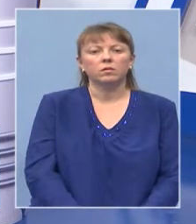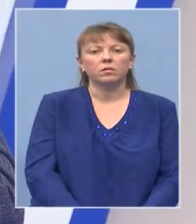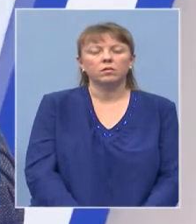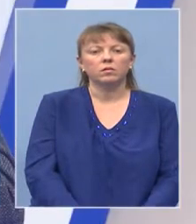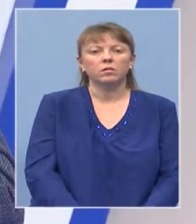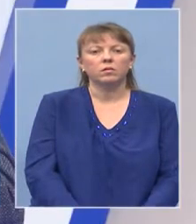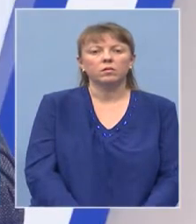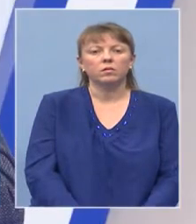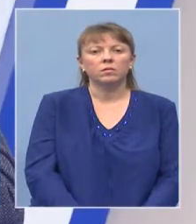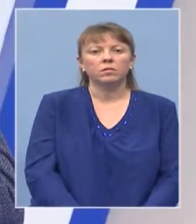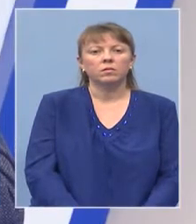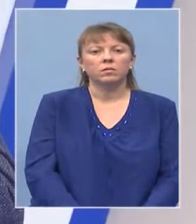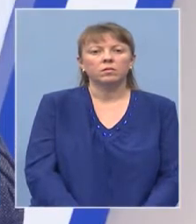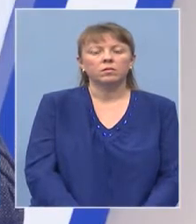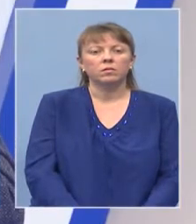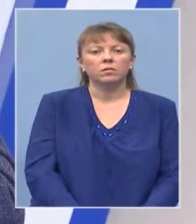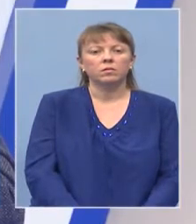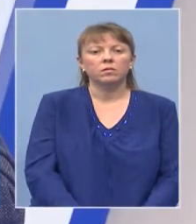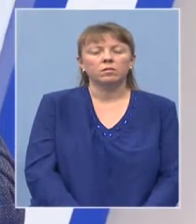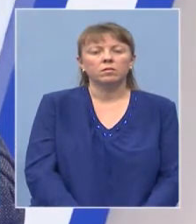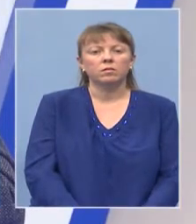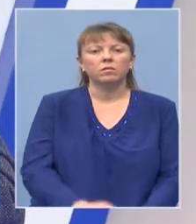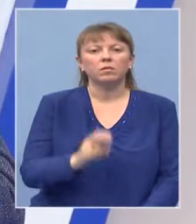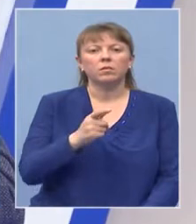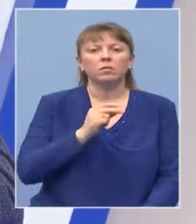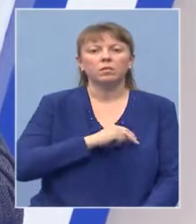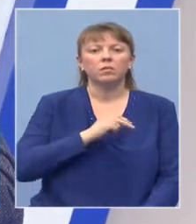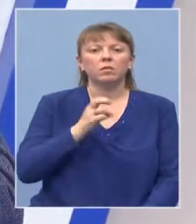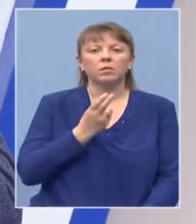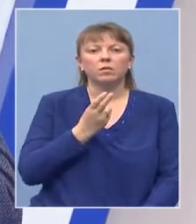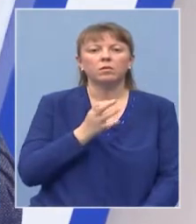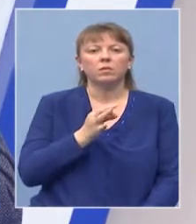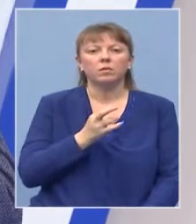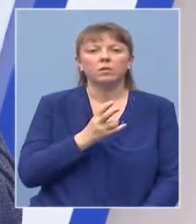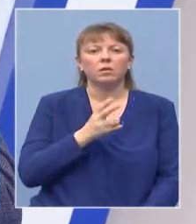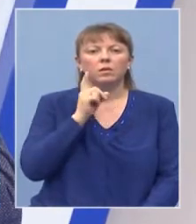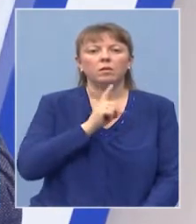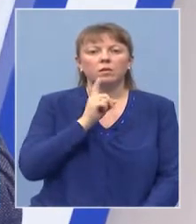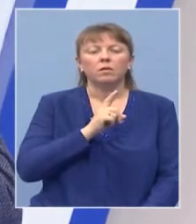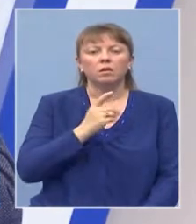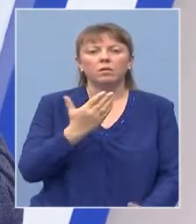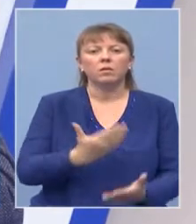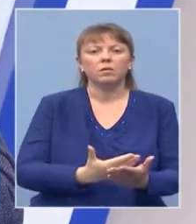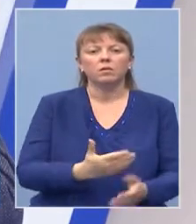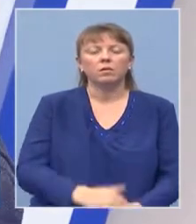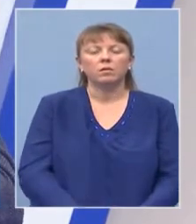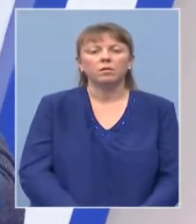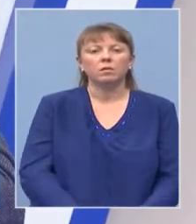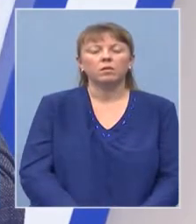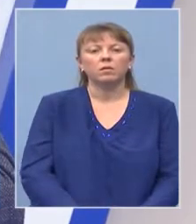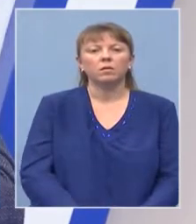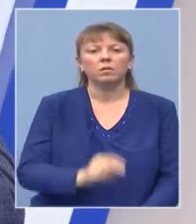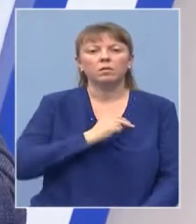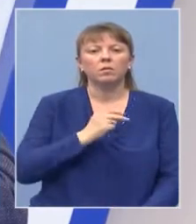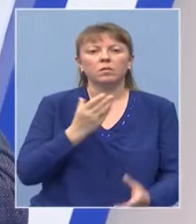думаю, многим зрителям важно, графиков работы ЦОНов, в том числе и временные графики, и по, соответственно,